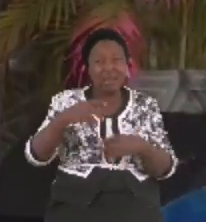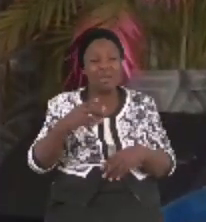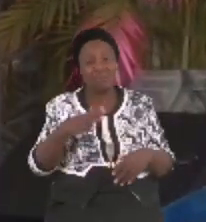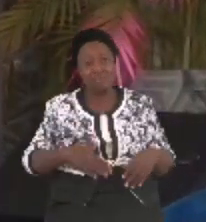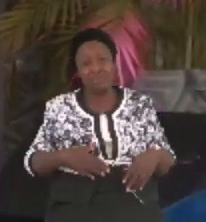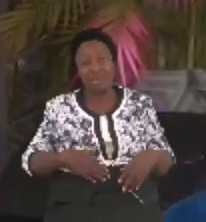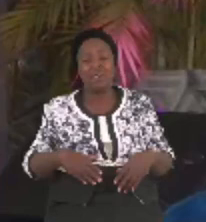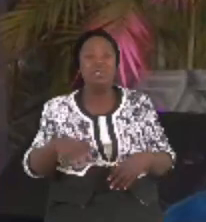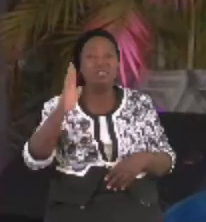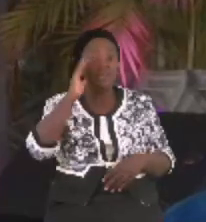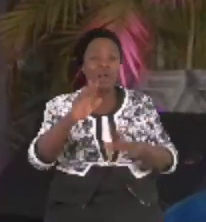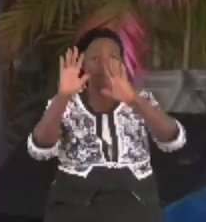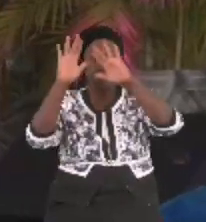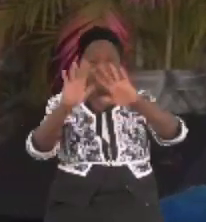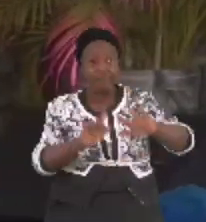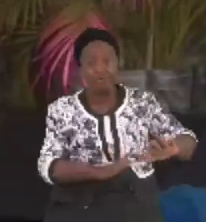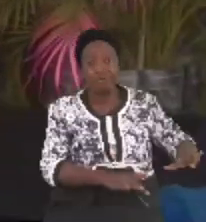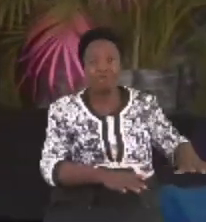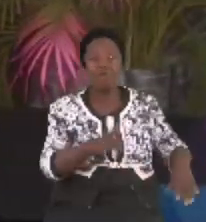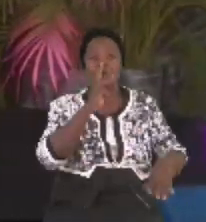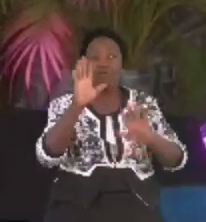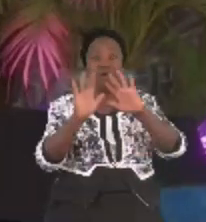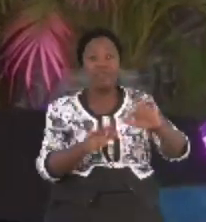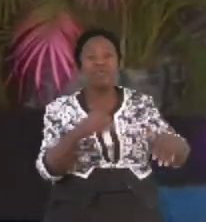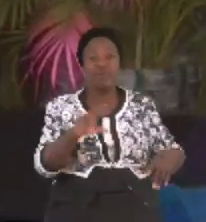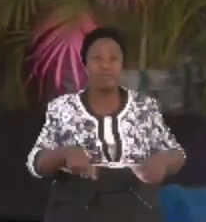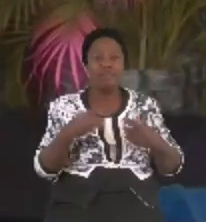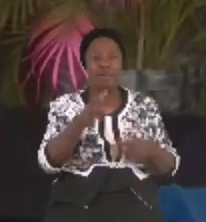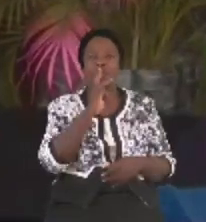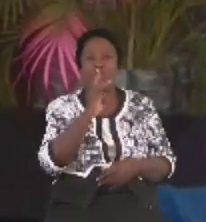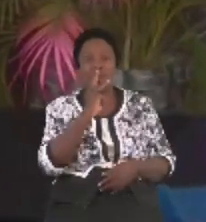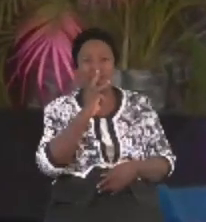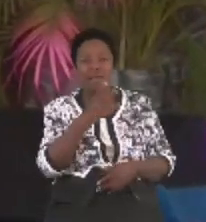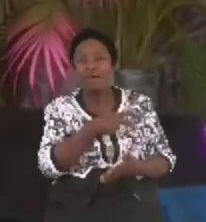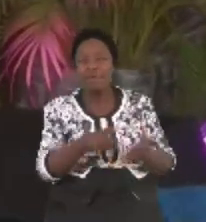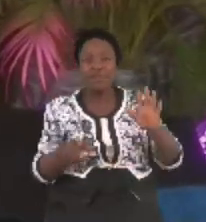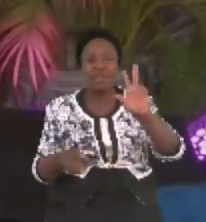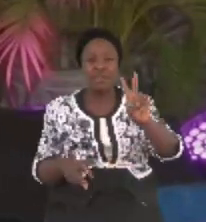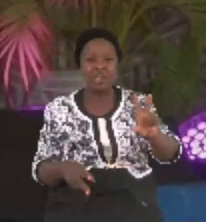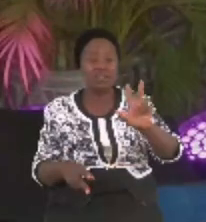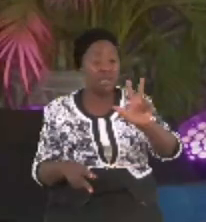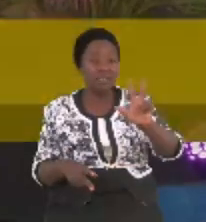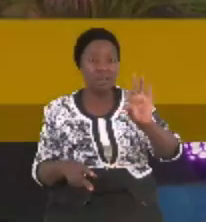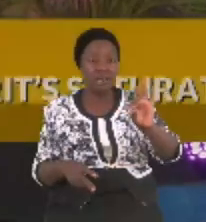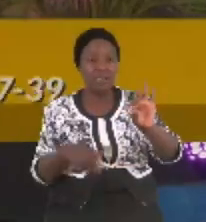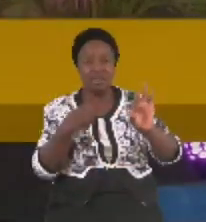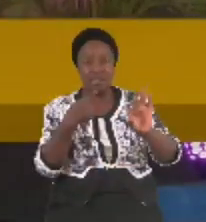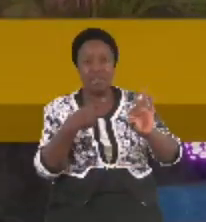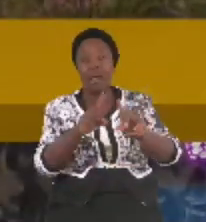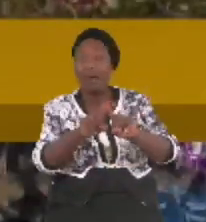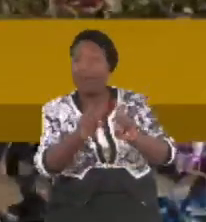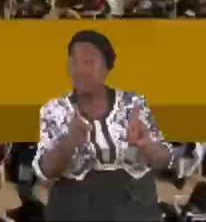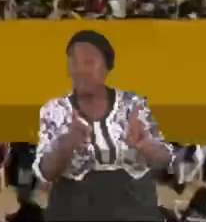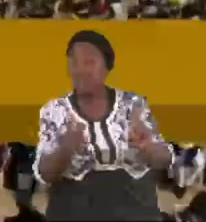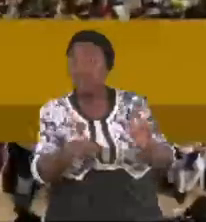des fleuves d'eau vive couleront de son sein, comme dit l'Écriture. » Verset 39, on dit, « Il dit cela